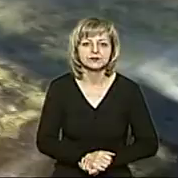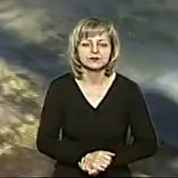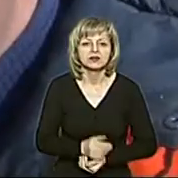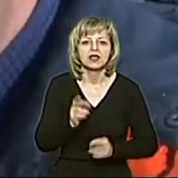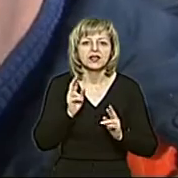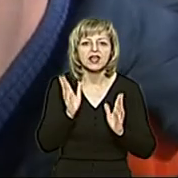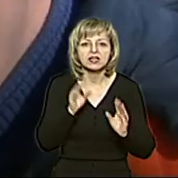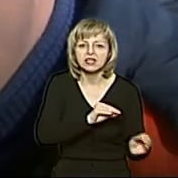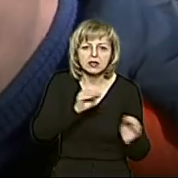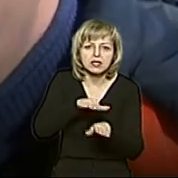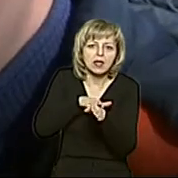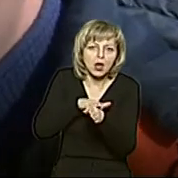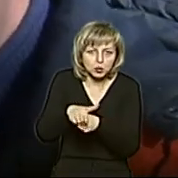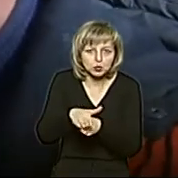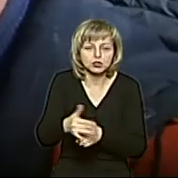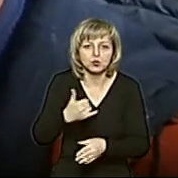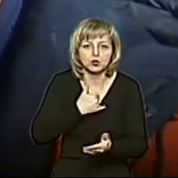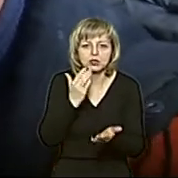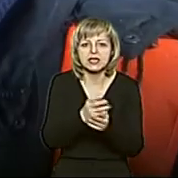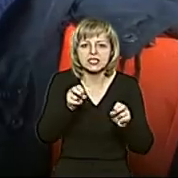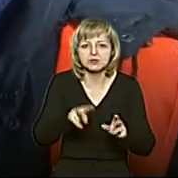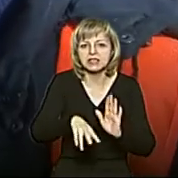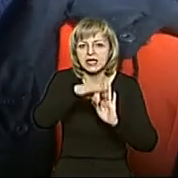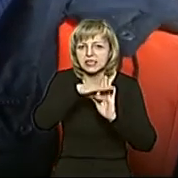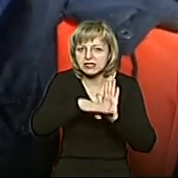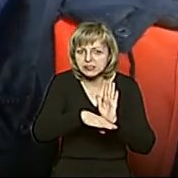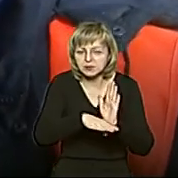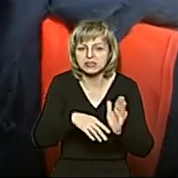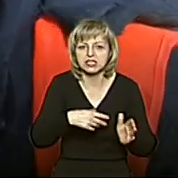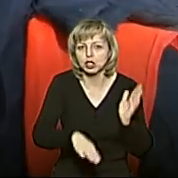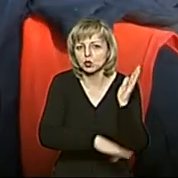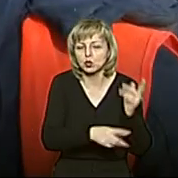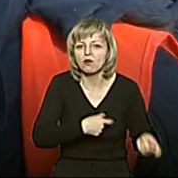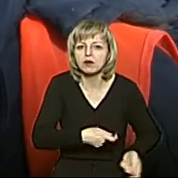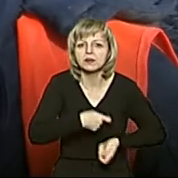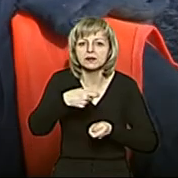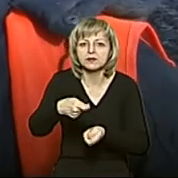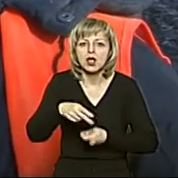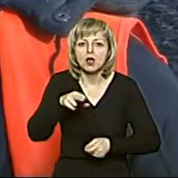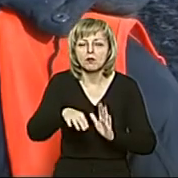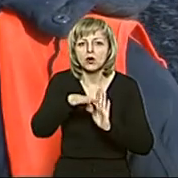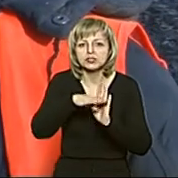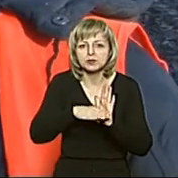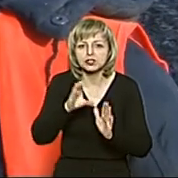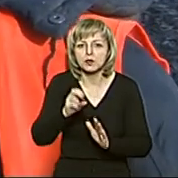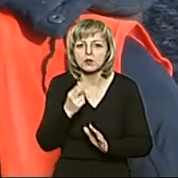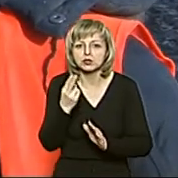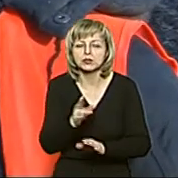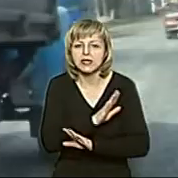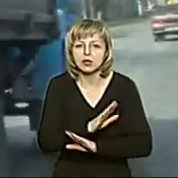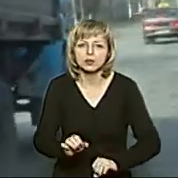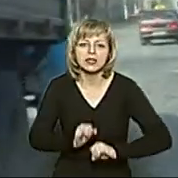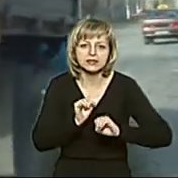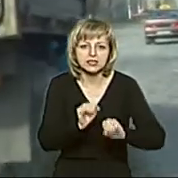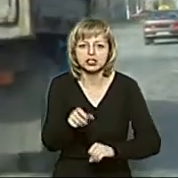Як тільки нагрузимо, так? У нас є списки спеціально затверджені. Дрова ми обично возимо по спискам соціально незахищеним і ветеранам